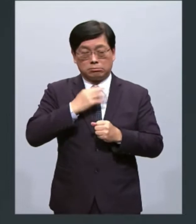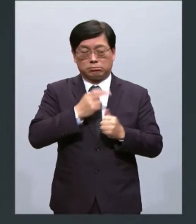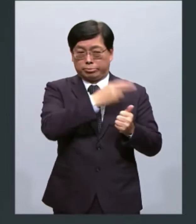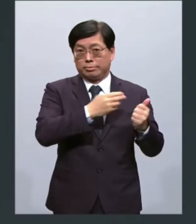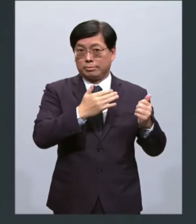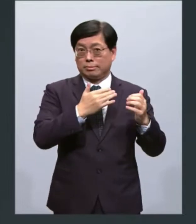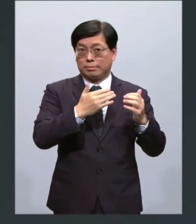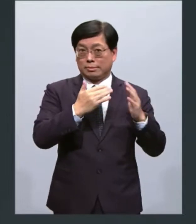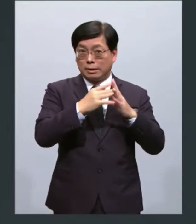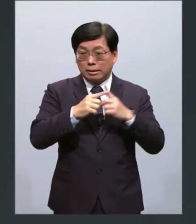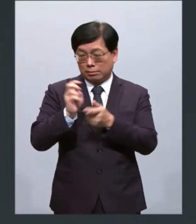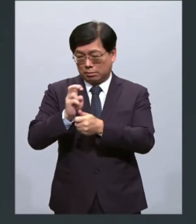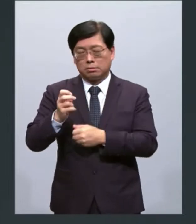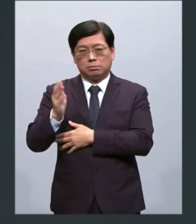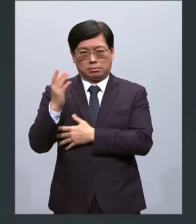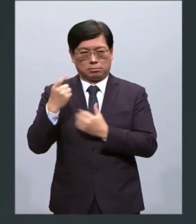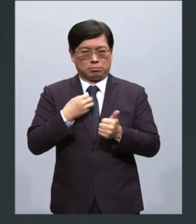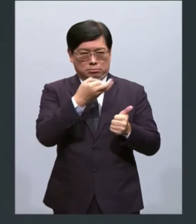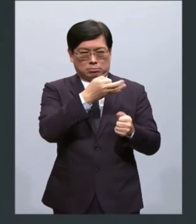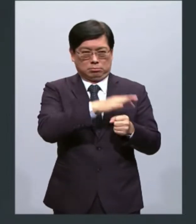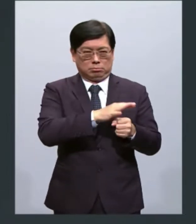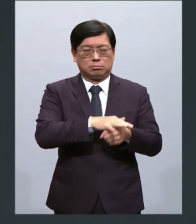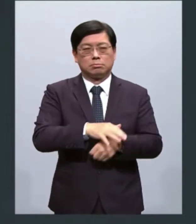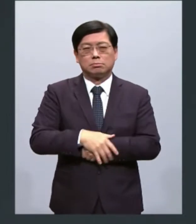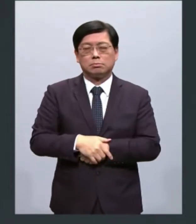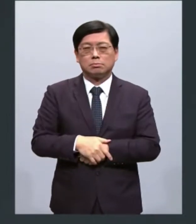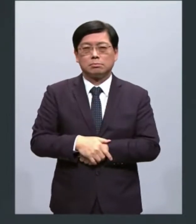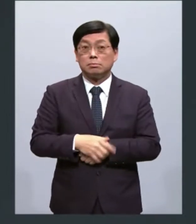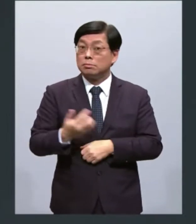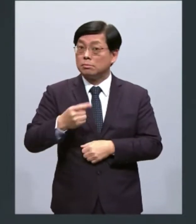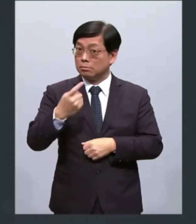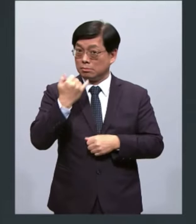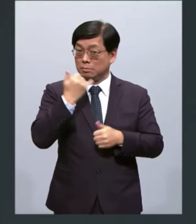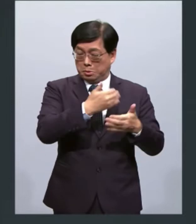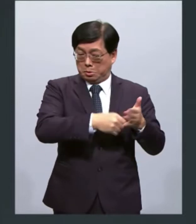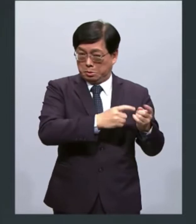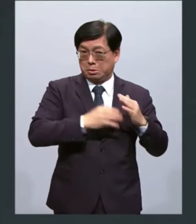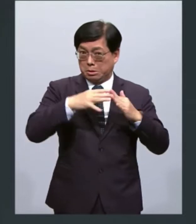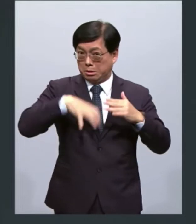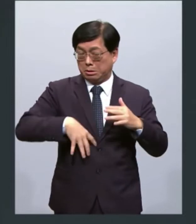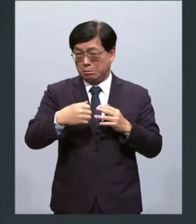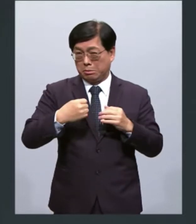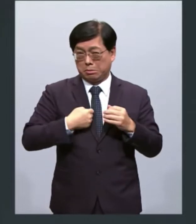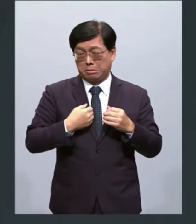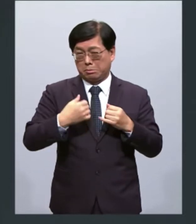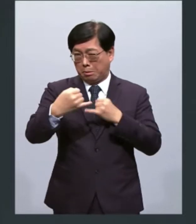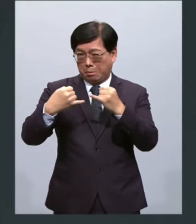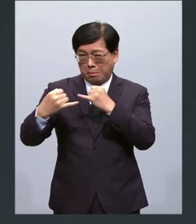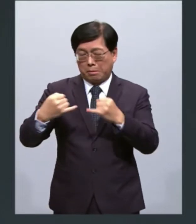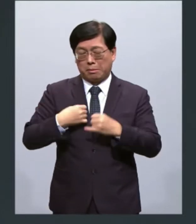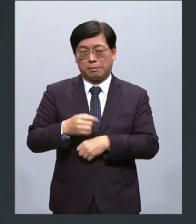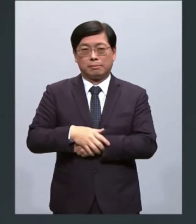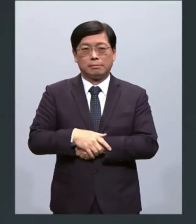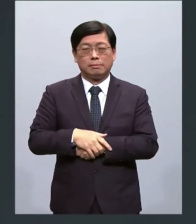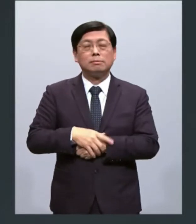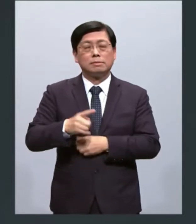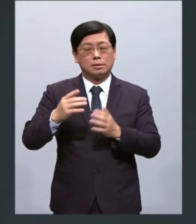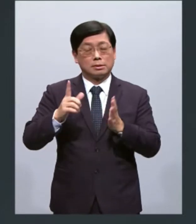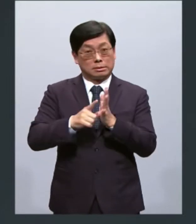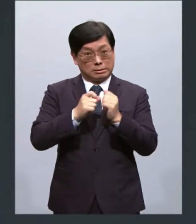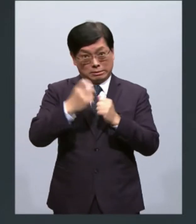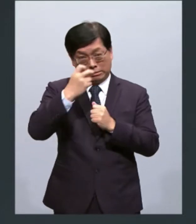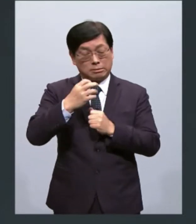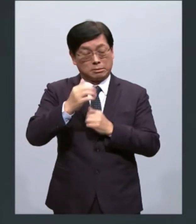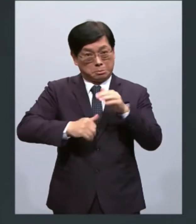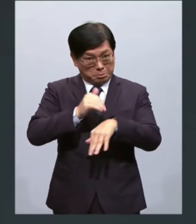顾，应当国家也要给他补助，这也可以减少家庭冲突和相对剥夺感。所以长照要成